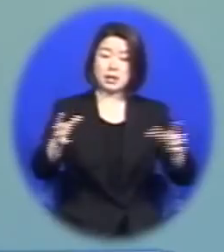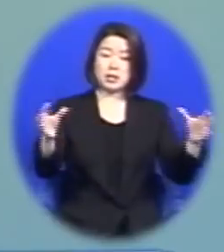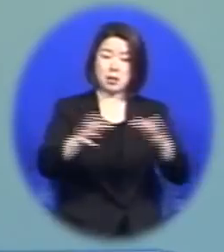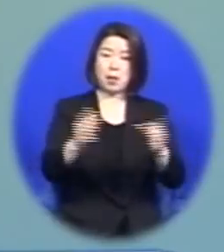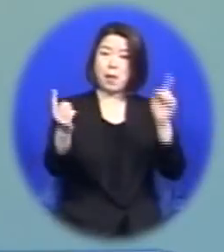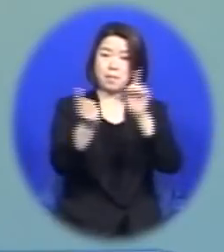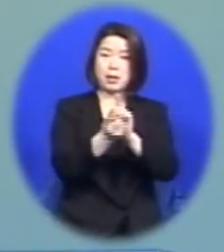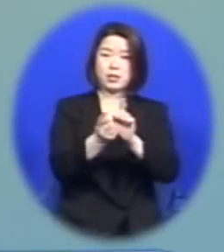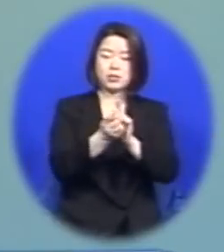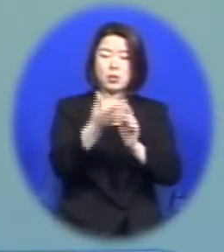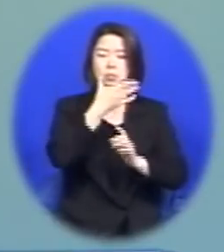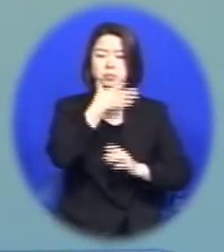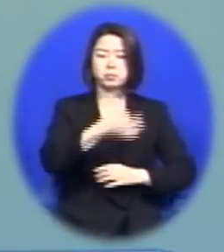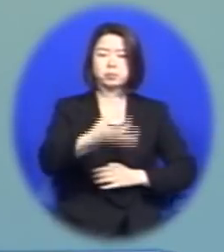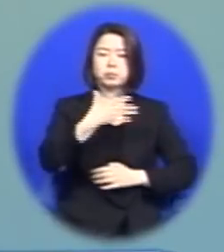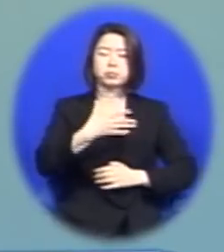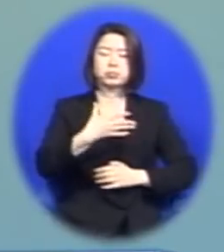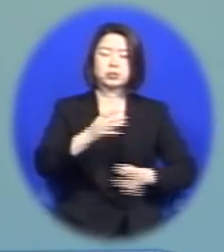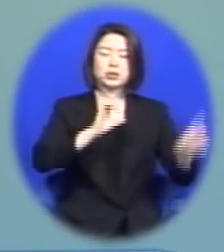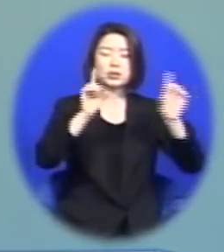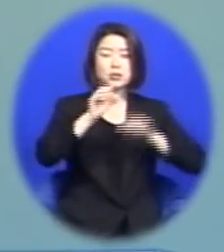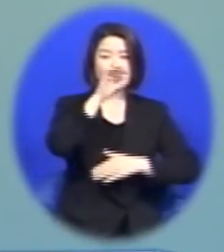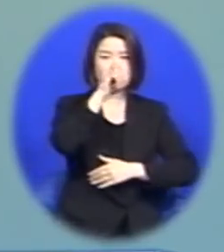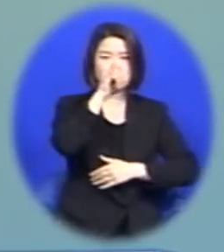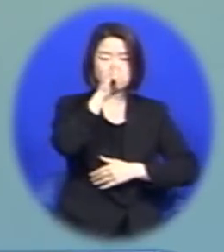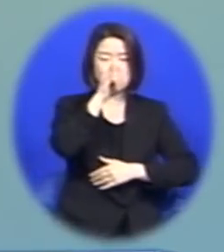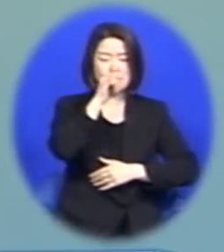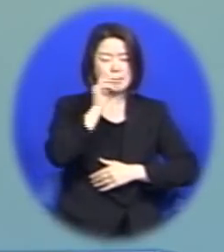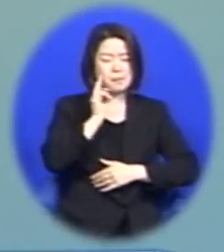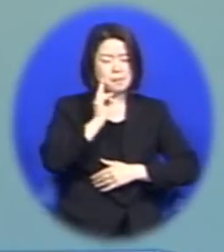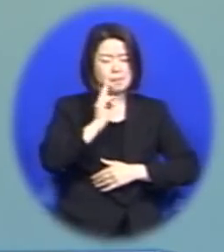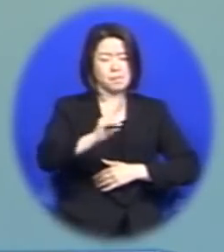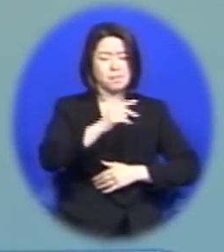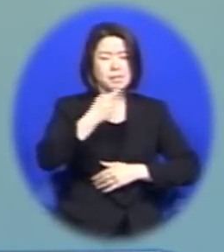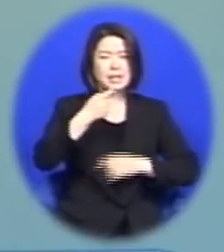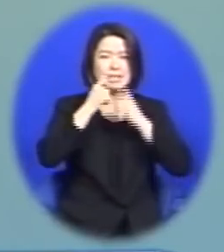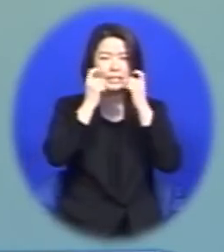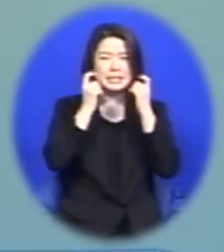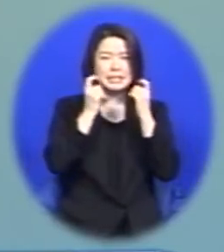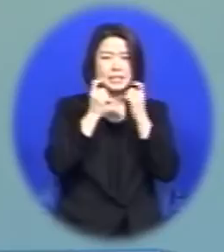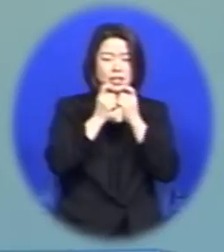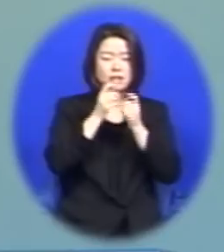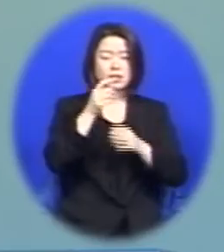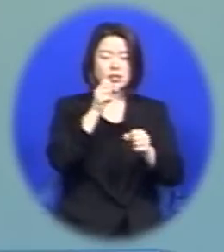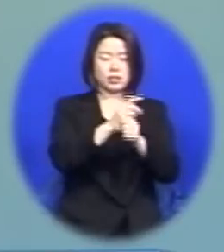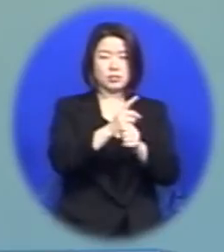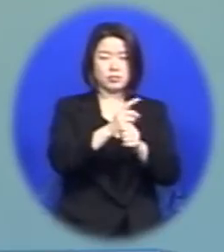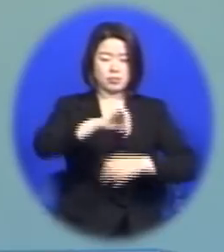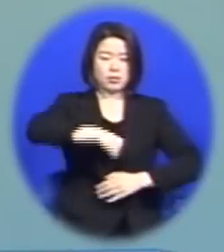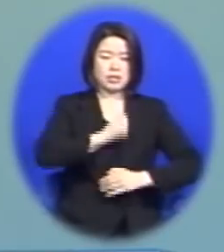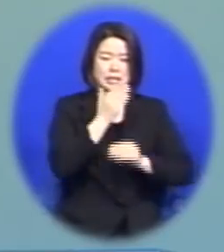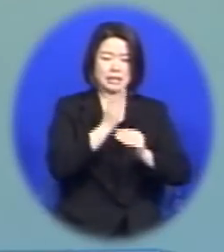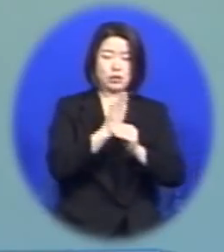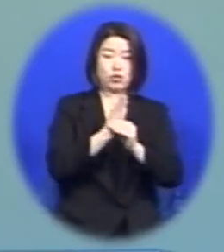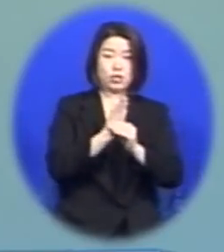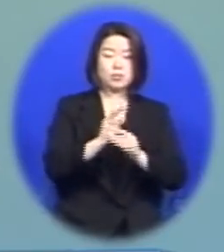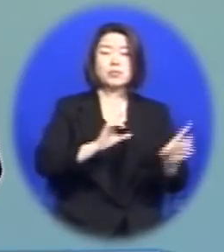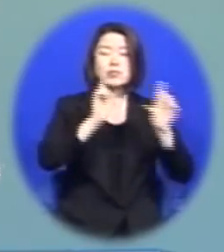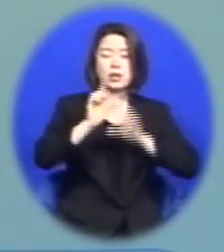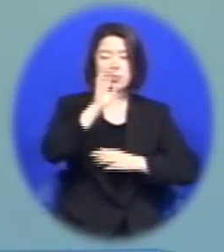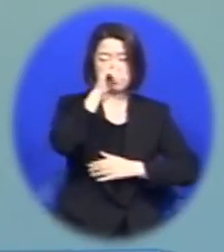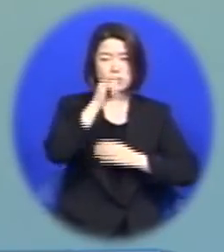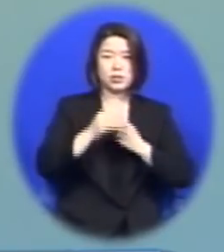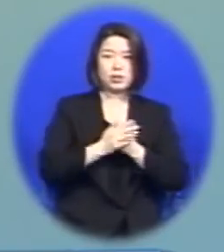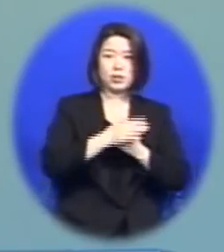불우하게 사는 겁니다 지독한 이기심이 에요 자기 중심성 이에요 캠